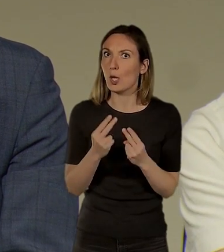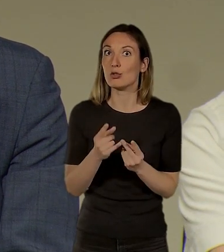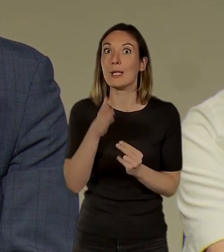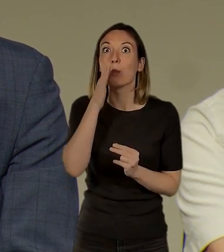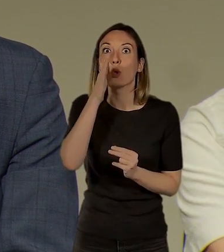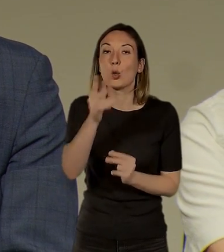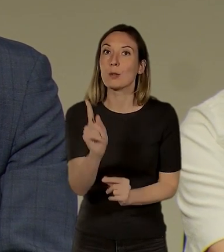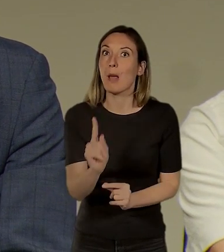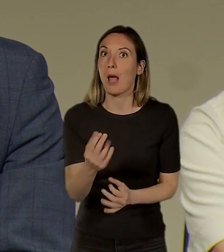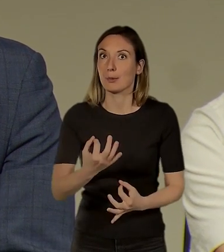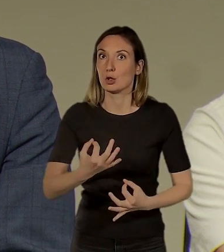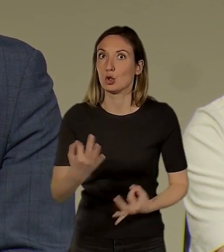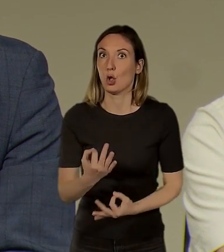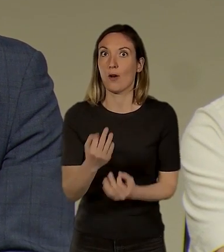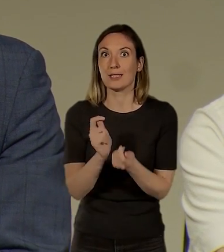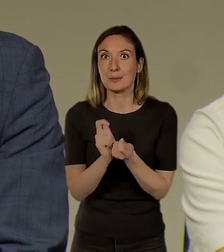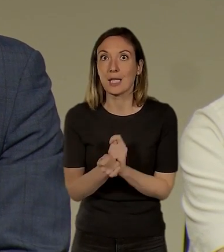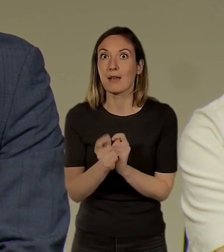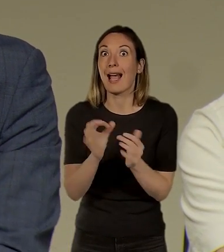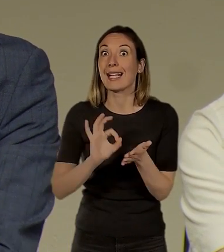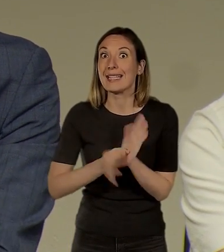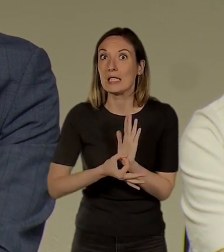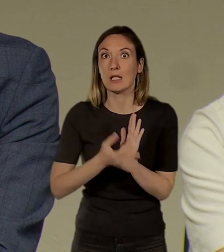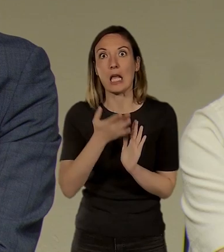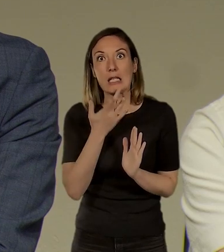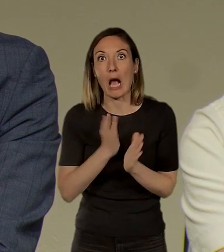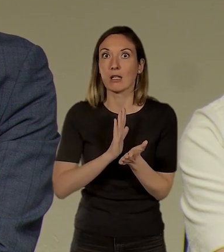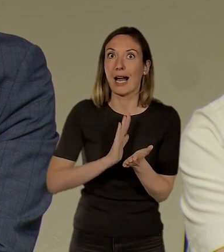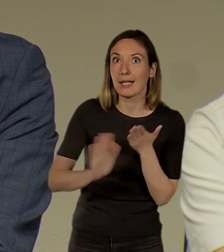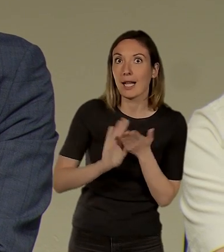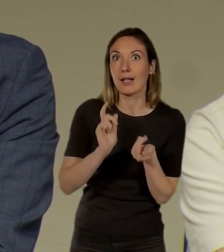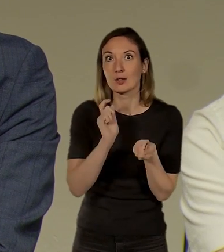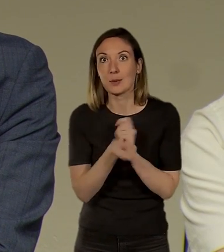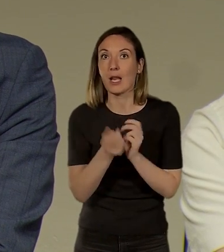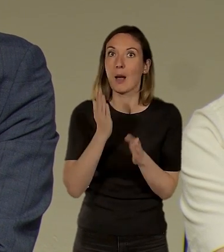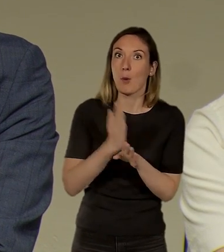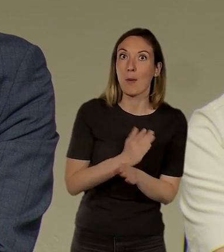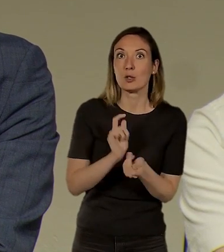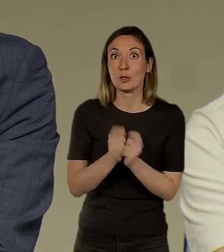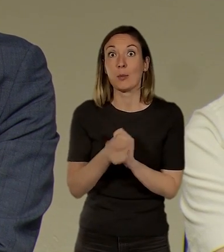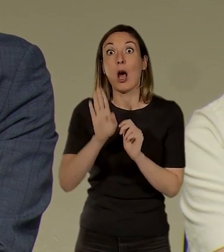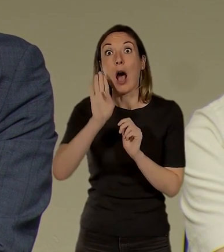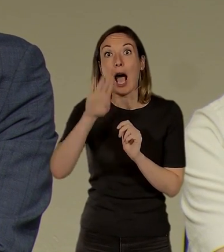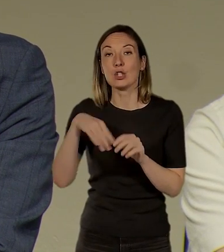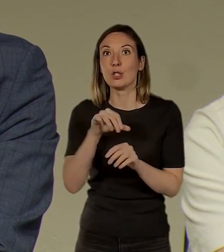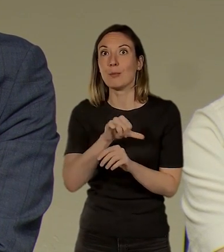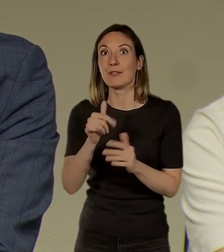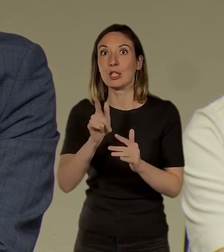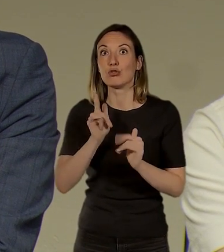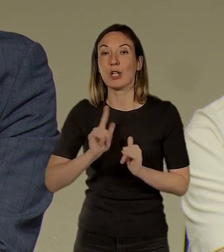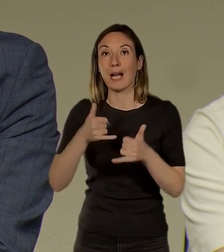jak se to má dělat, jak rychle se to má dělat, kdy se to má dělat, jestli teda až bude ten okruh, nebo můžeme něco dělat již dřív a